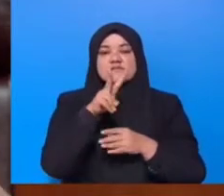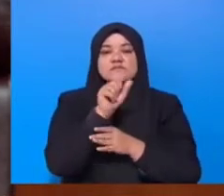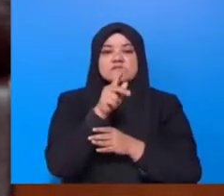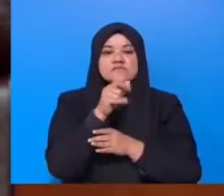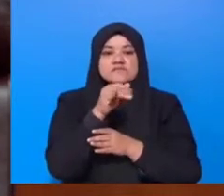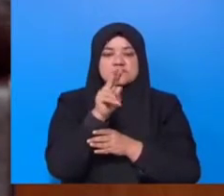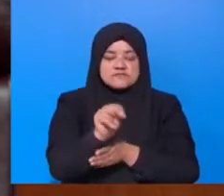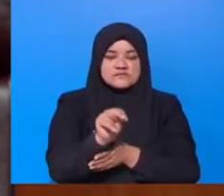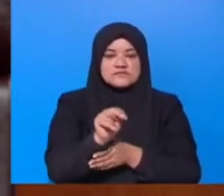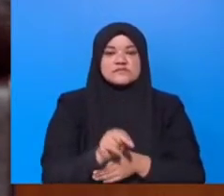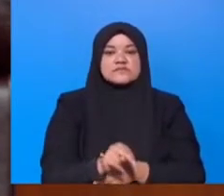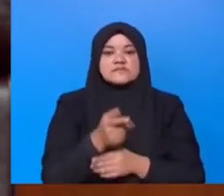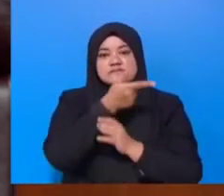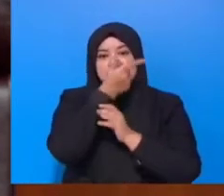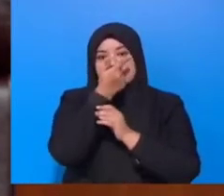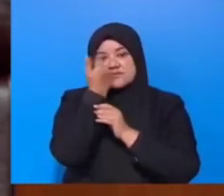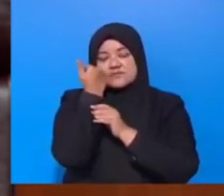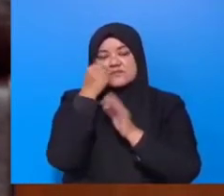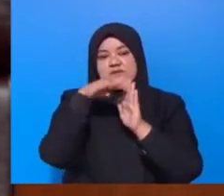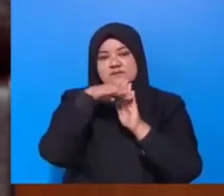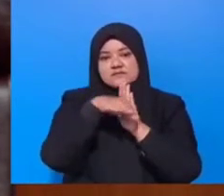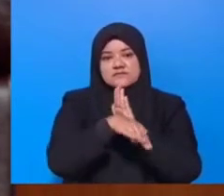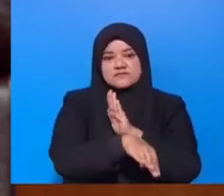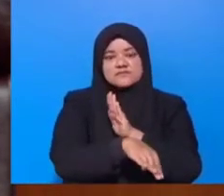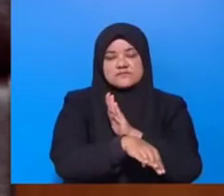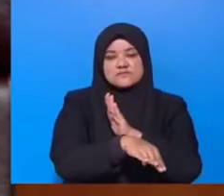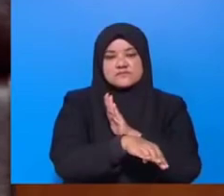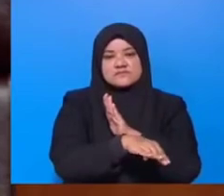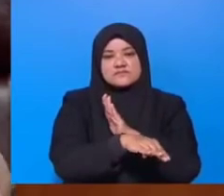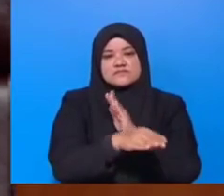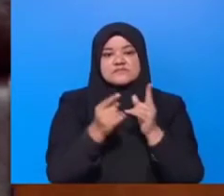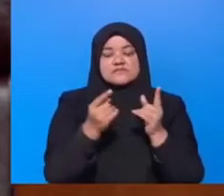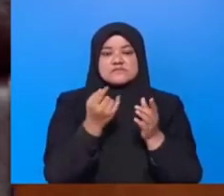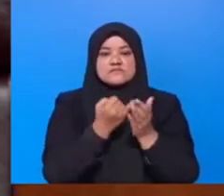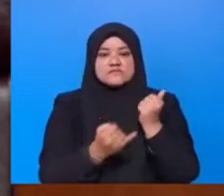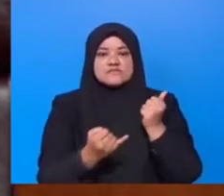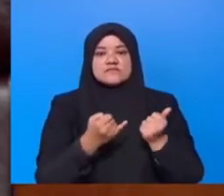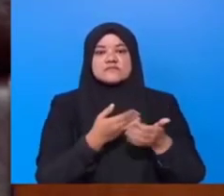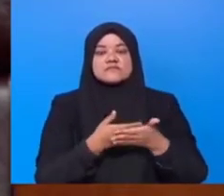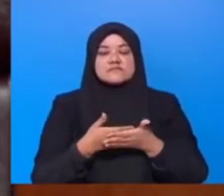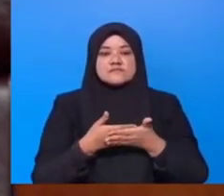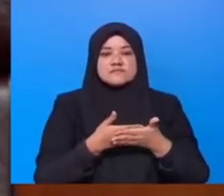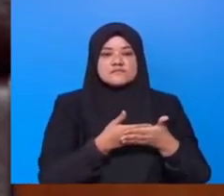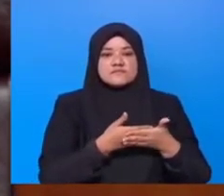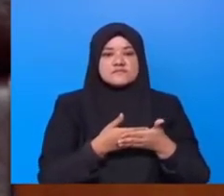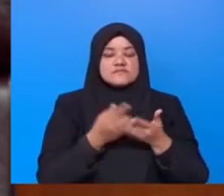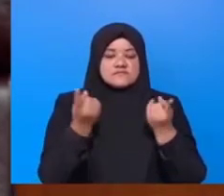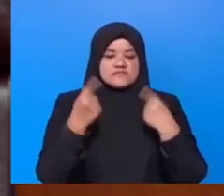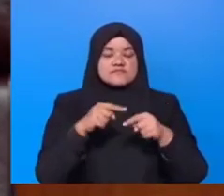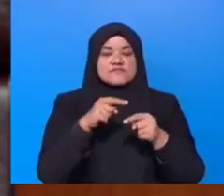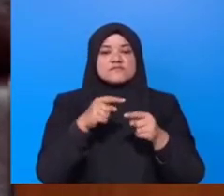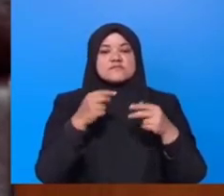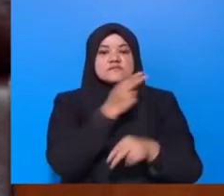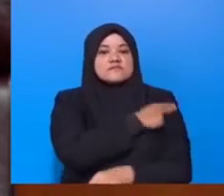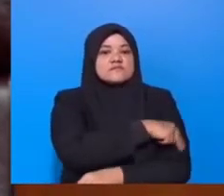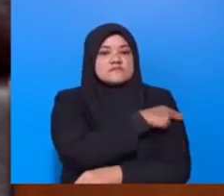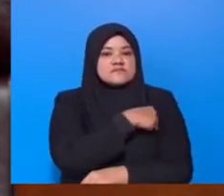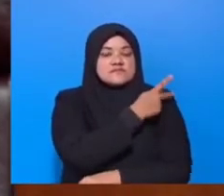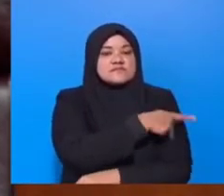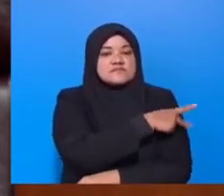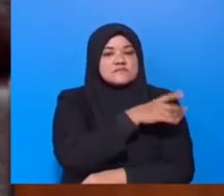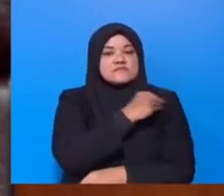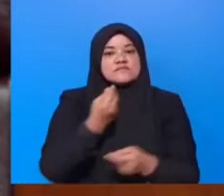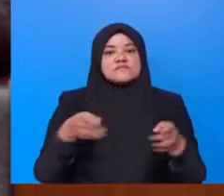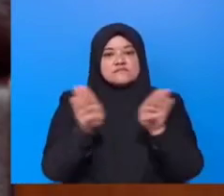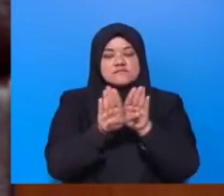secara keseluruhan disebabkan penurunan kedatangan bayi ke positif kesehatan dan penutupan